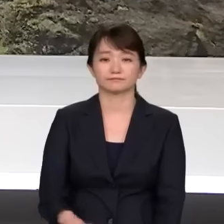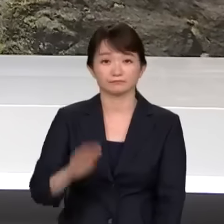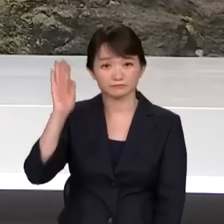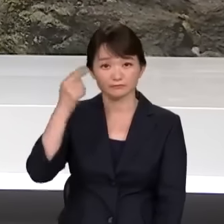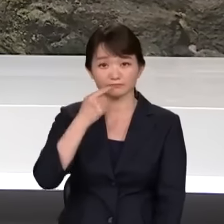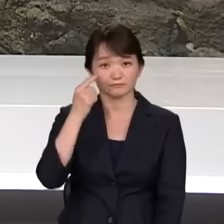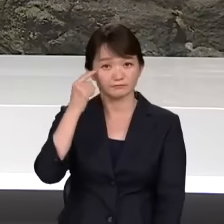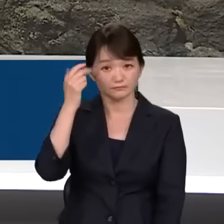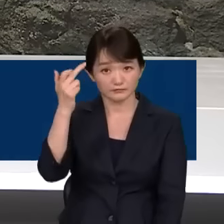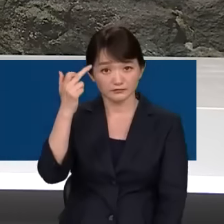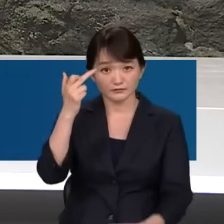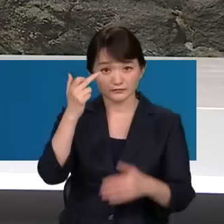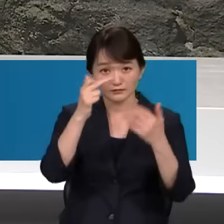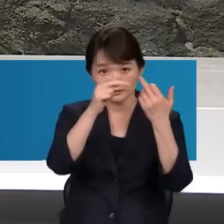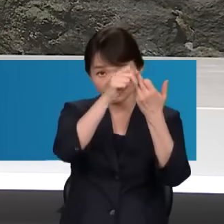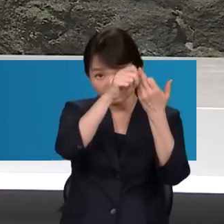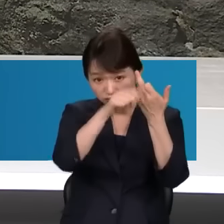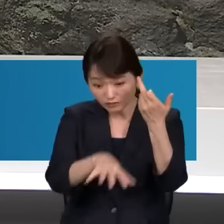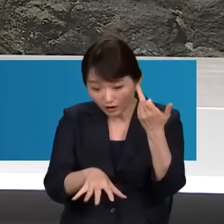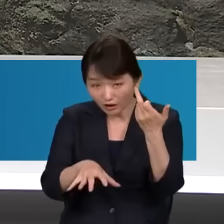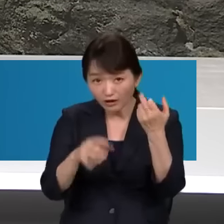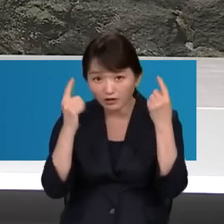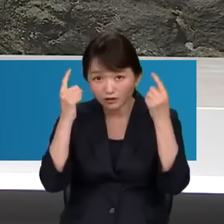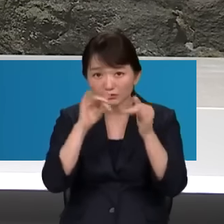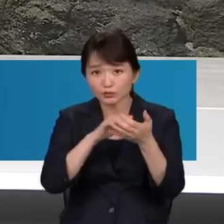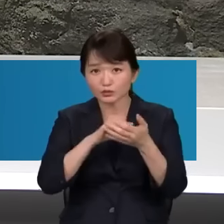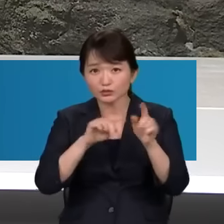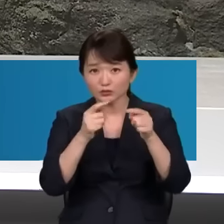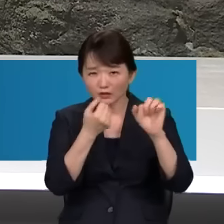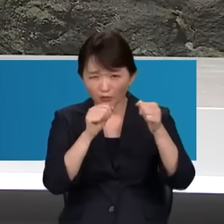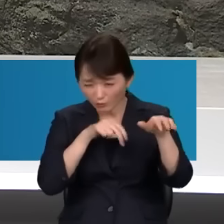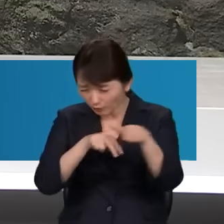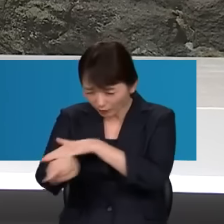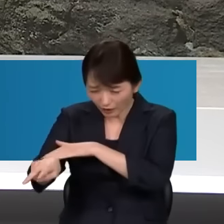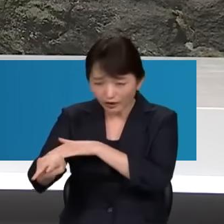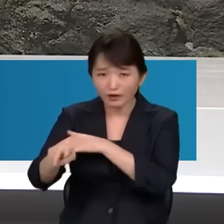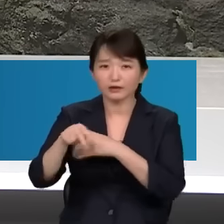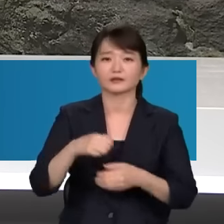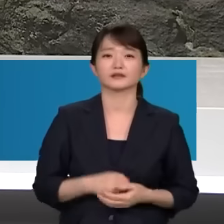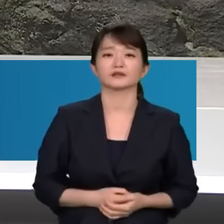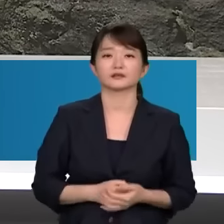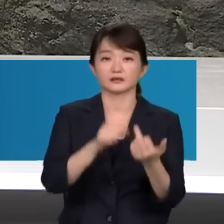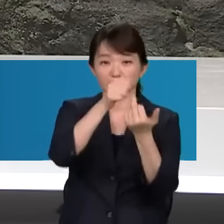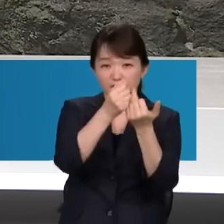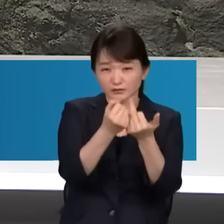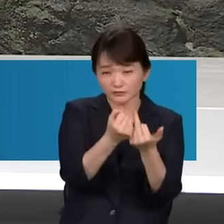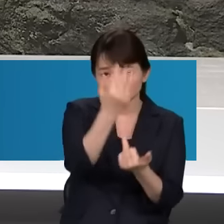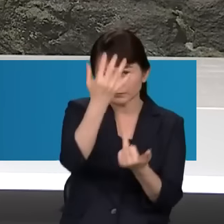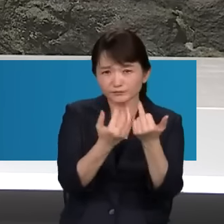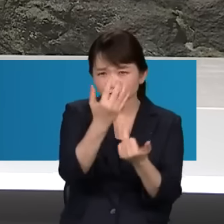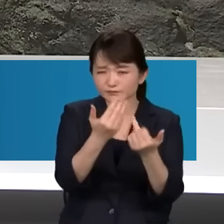최근 백두산에서 산사태가 일어나 관광객 수백 명이 대피하는 소동이 벌어졌습니다. 화산 폭발의 전조가 아니냐는